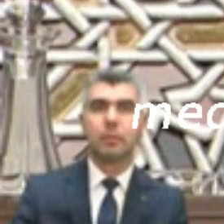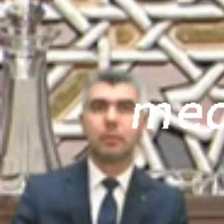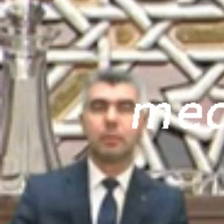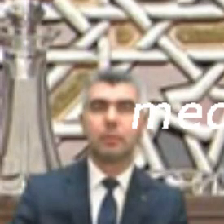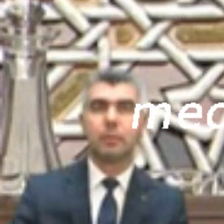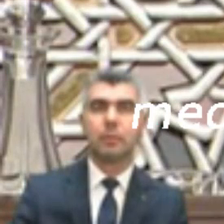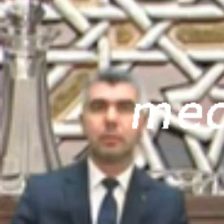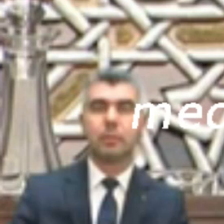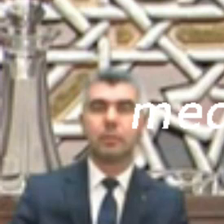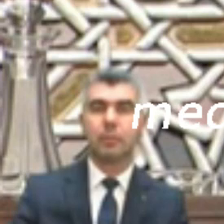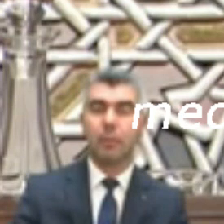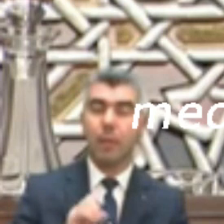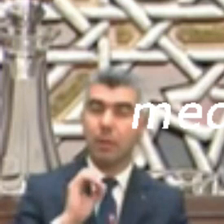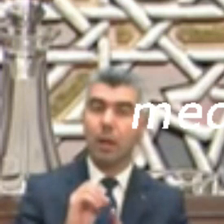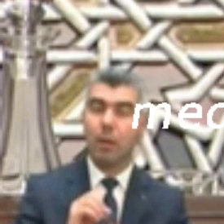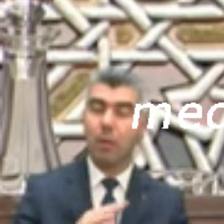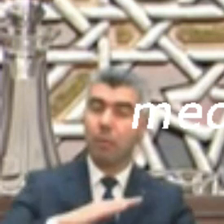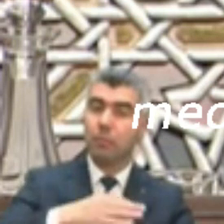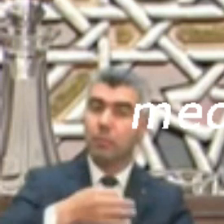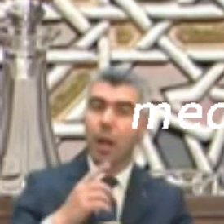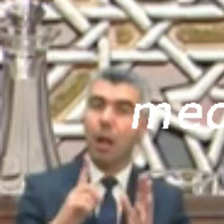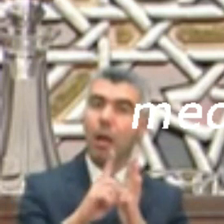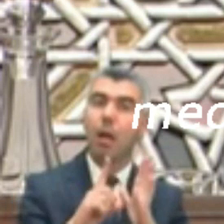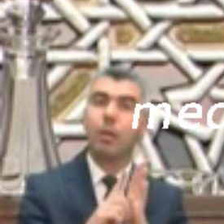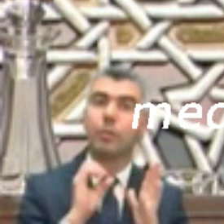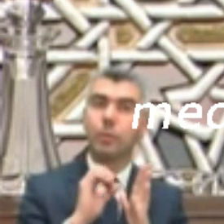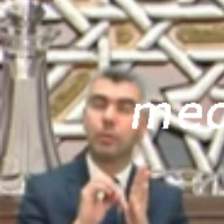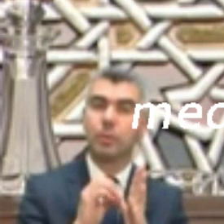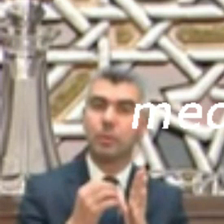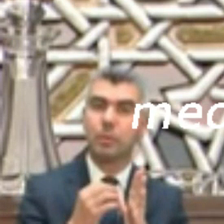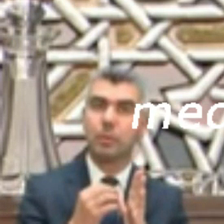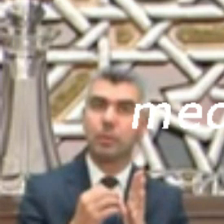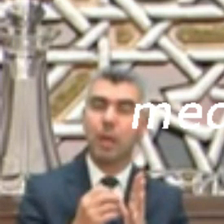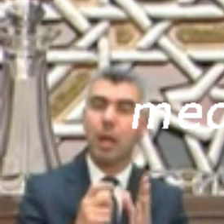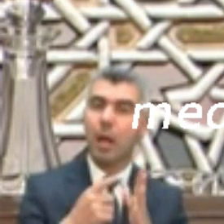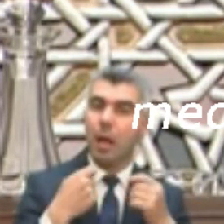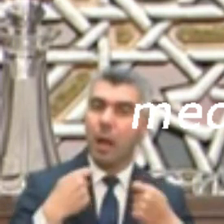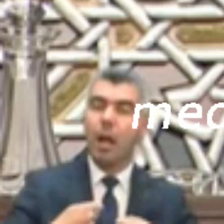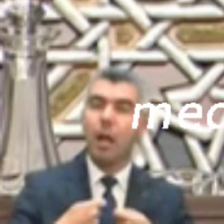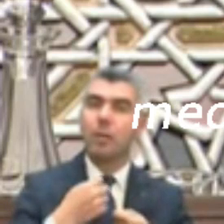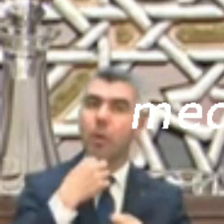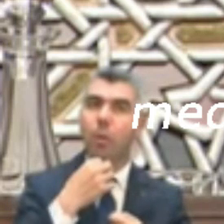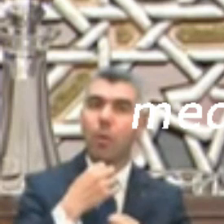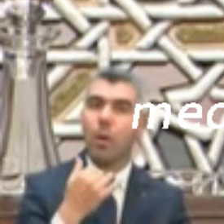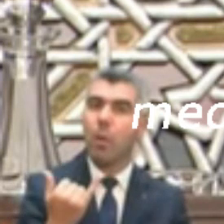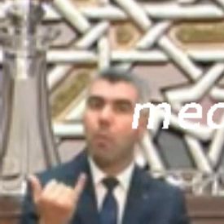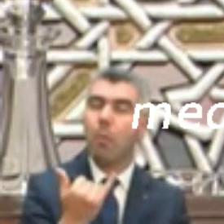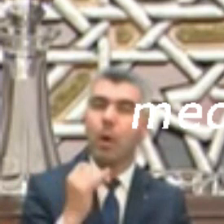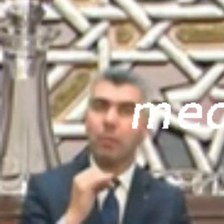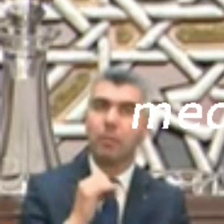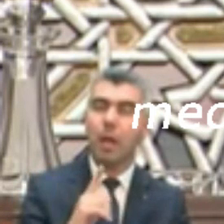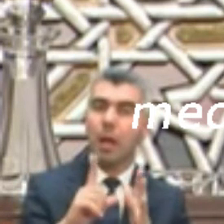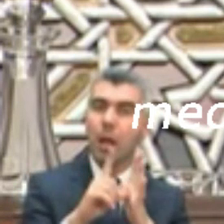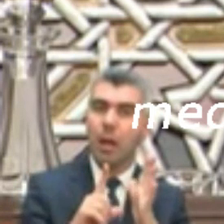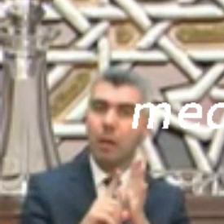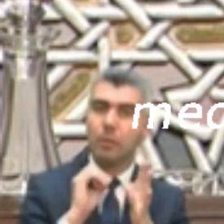إيوا أنا هنا أصاروا على تطبيق القانون. أنا هنا والقانون، أنا هنا